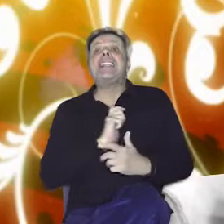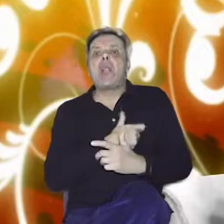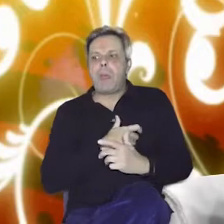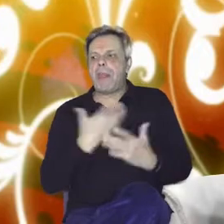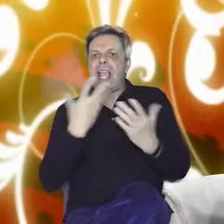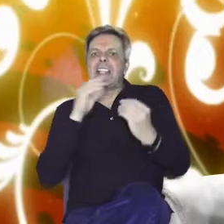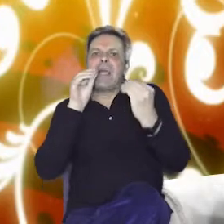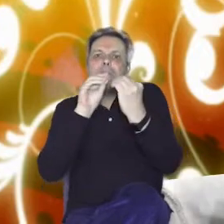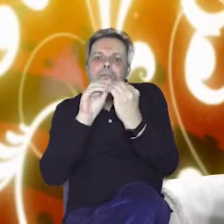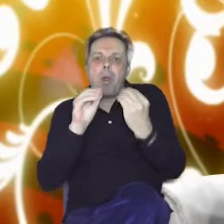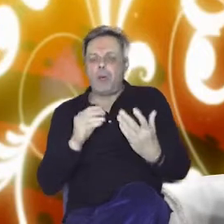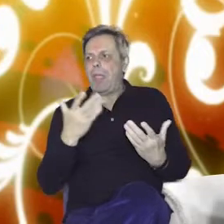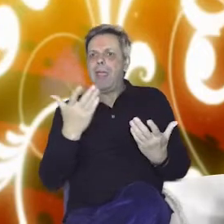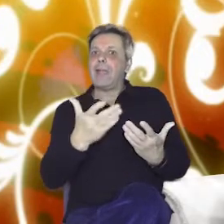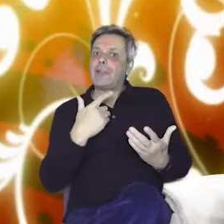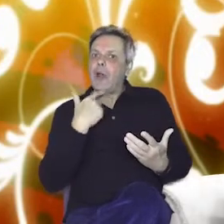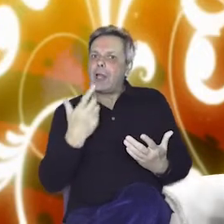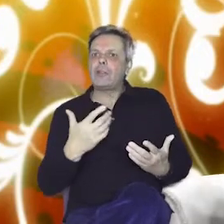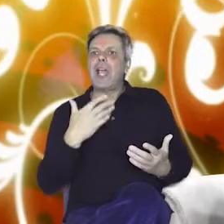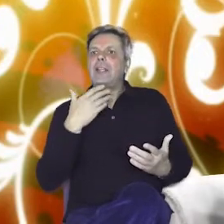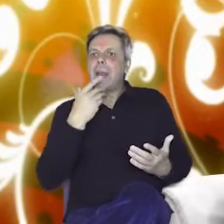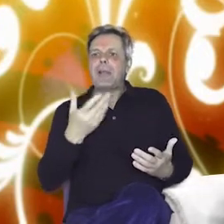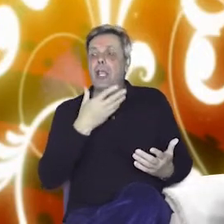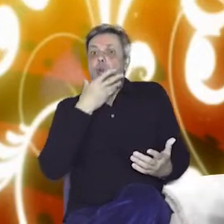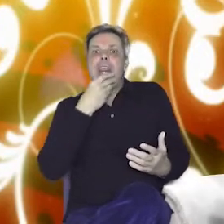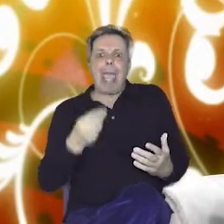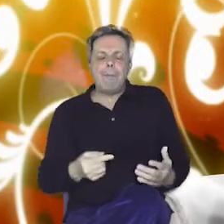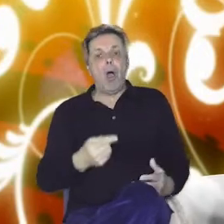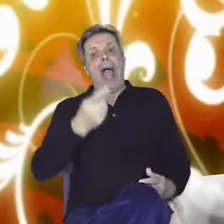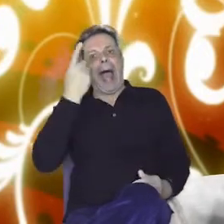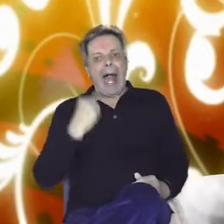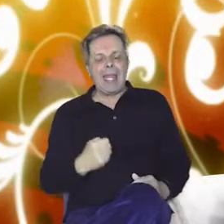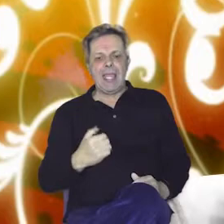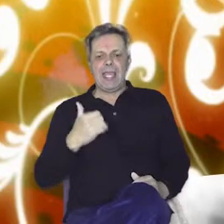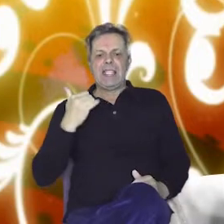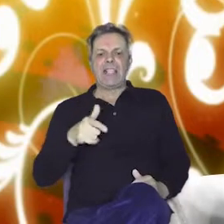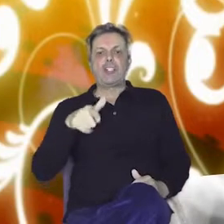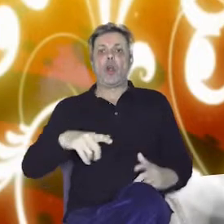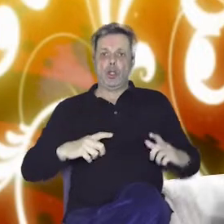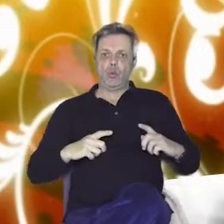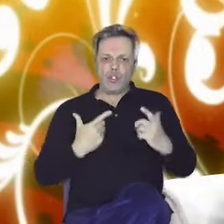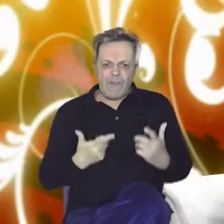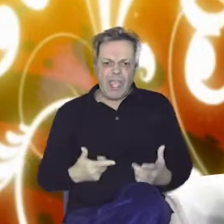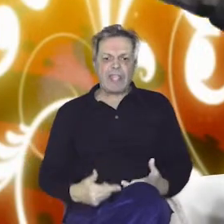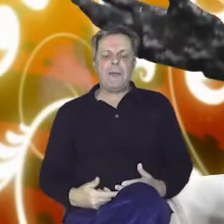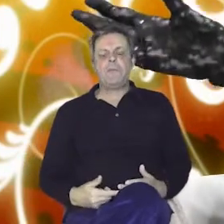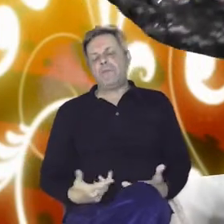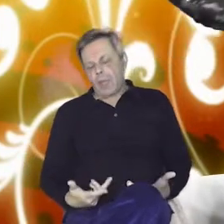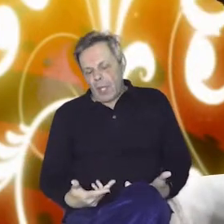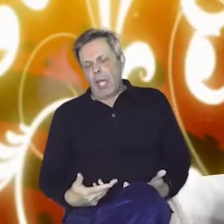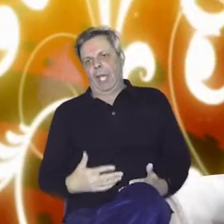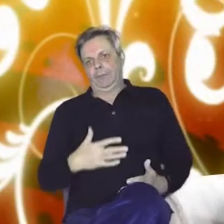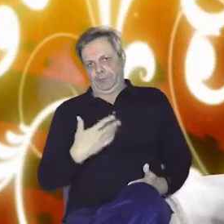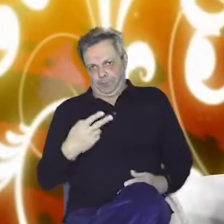to treba, on njih krasno je da su se poljubili, ali sad će oni tu živjeti dok se malo ne izliječe, a će otići